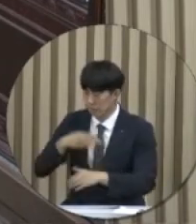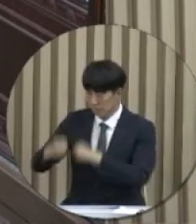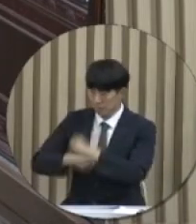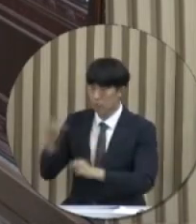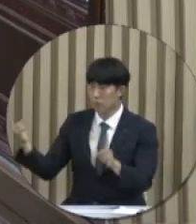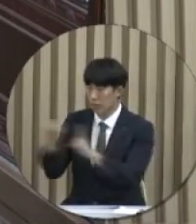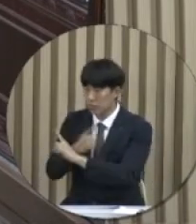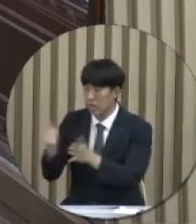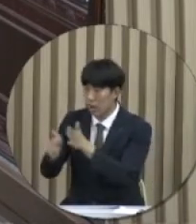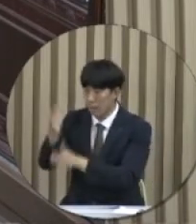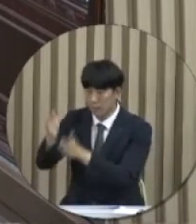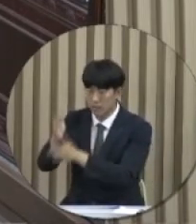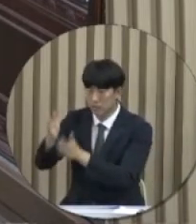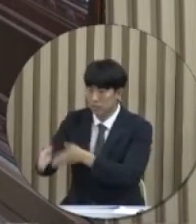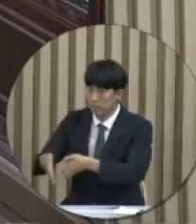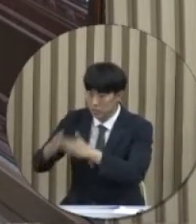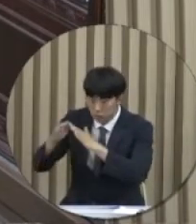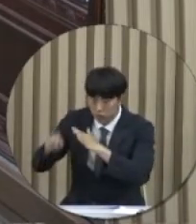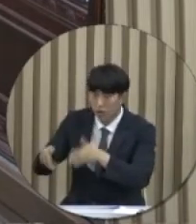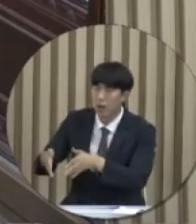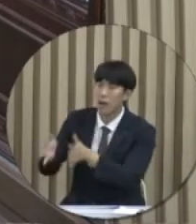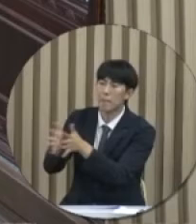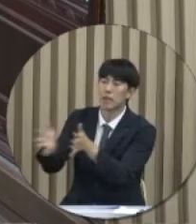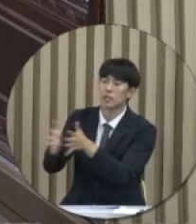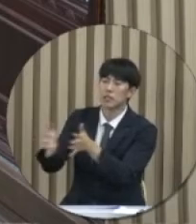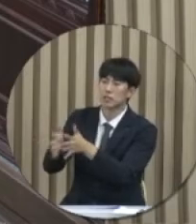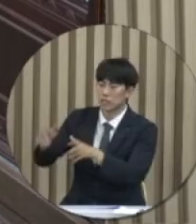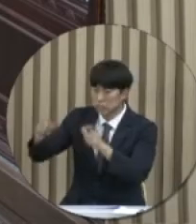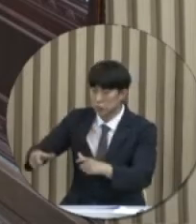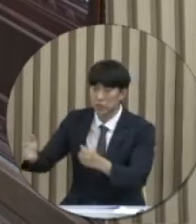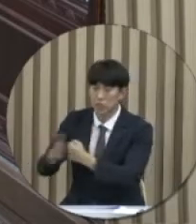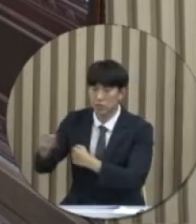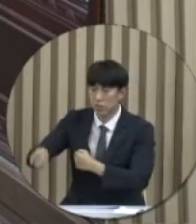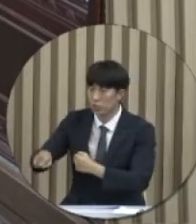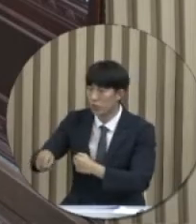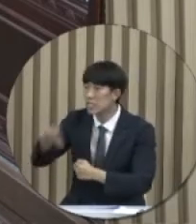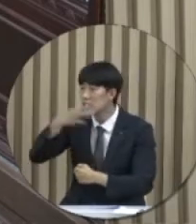하면서 여기는 아파트 지역이니까 그분들이